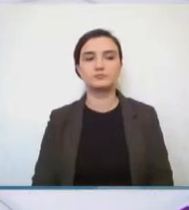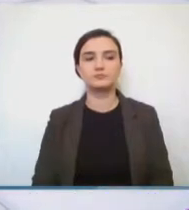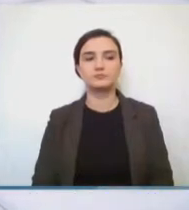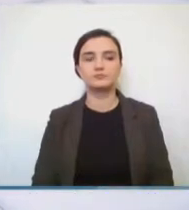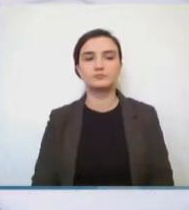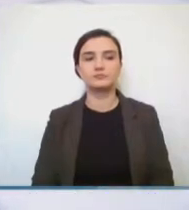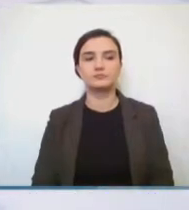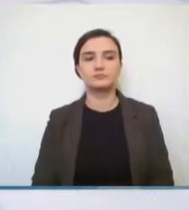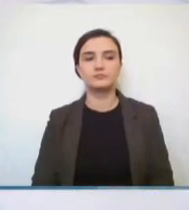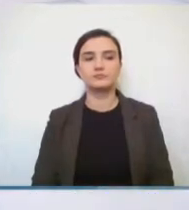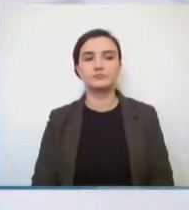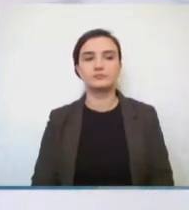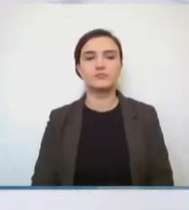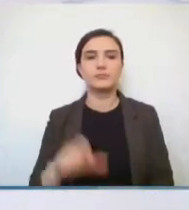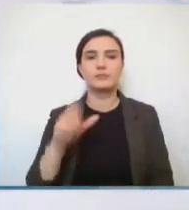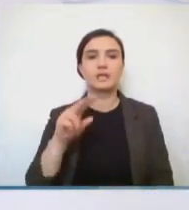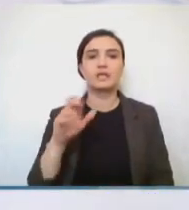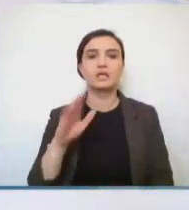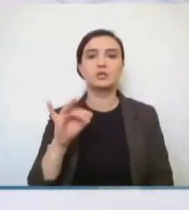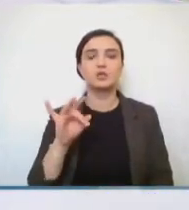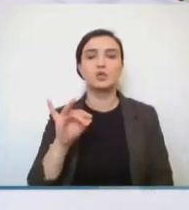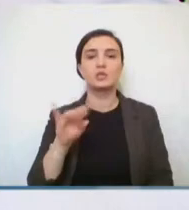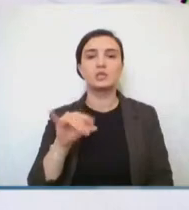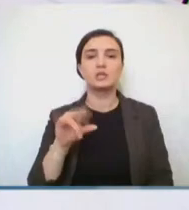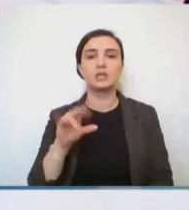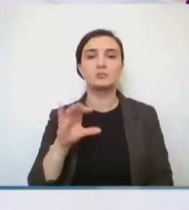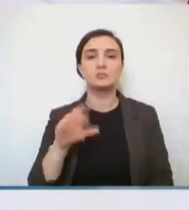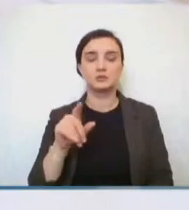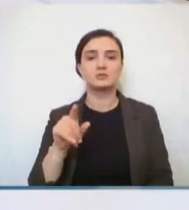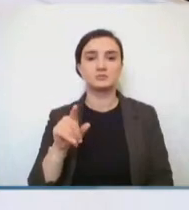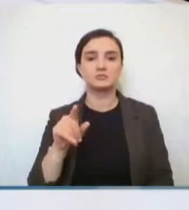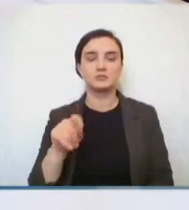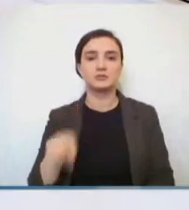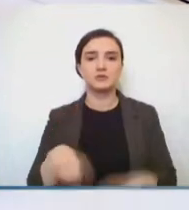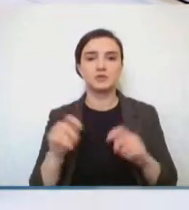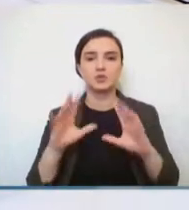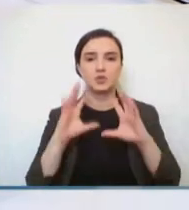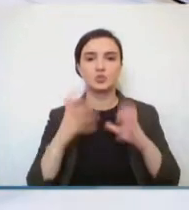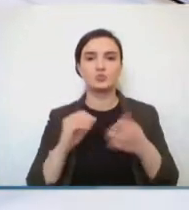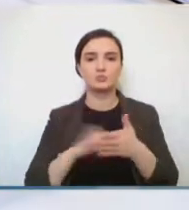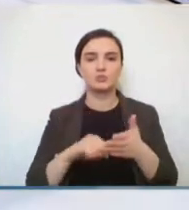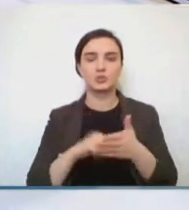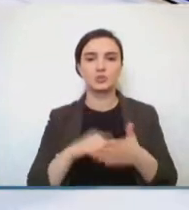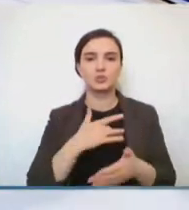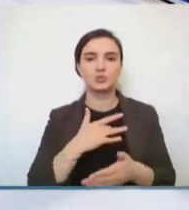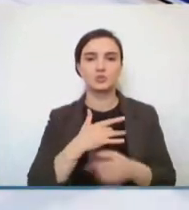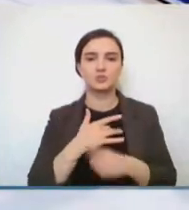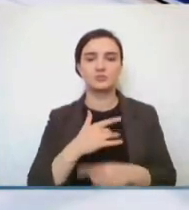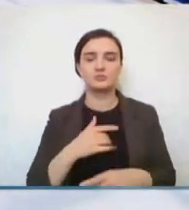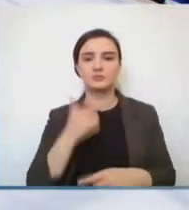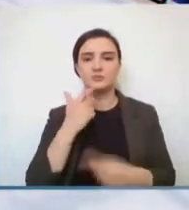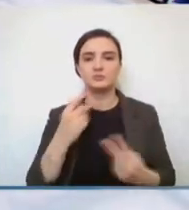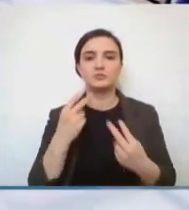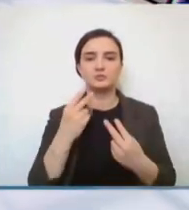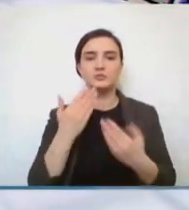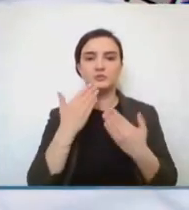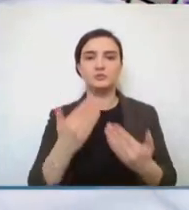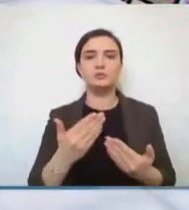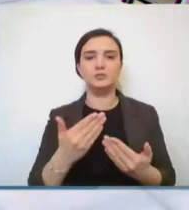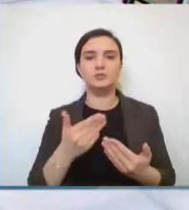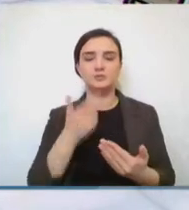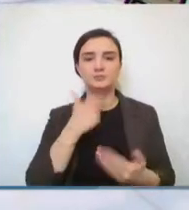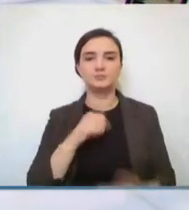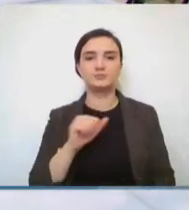ბალანსის დარღვევა, მათ შორის კალიუმის ბალანსის დარღვევა, ერთ-ერთი სერიოზული მიზეზი არითმიების. მაყურებელი გეკითხებათ, ბატონ არჩილ,